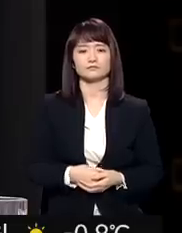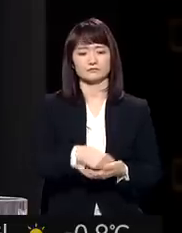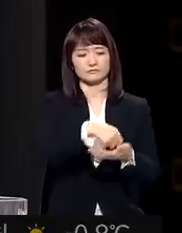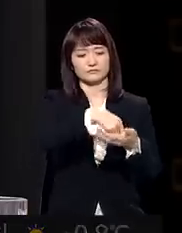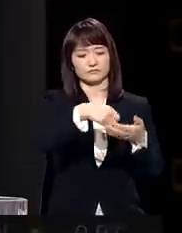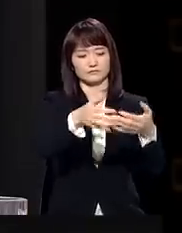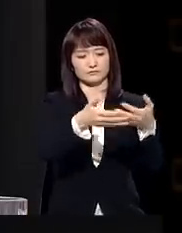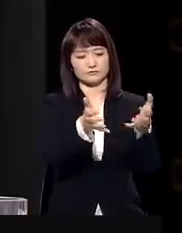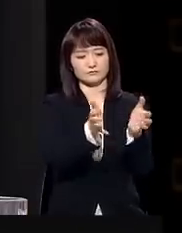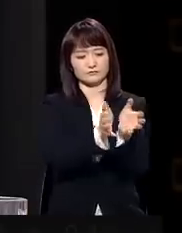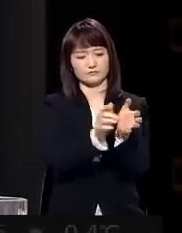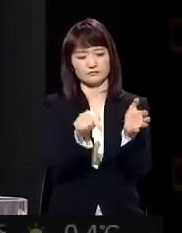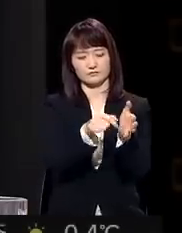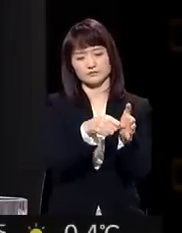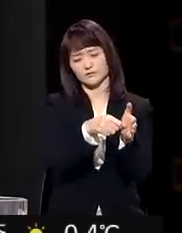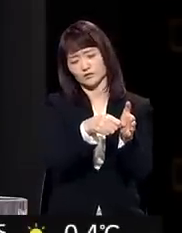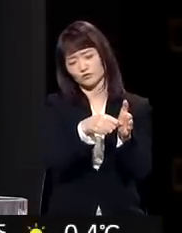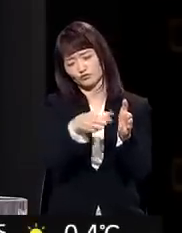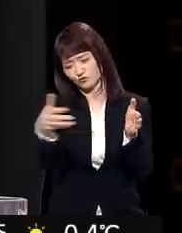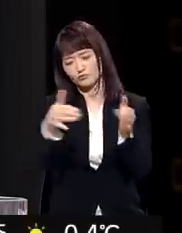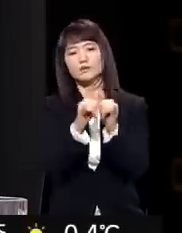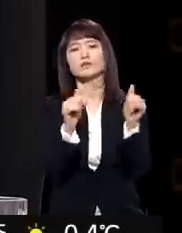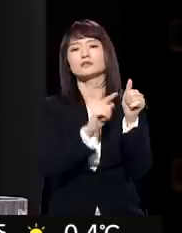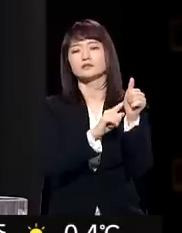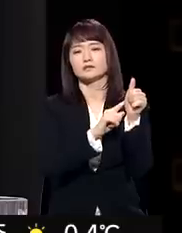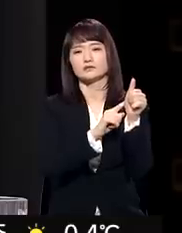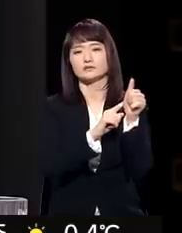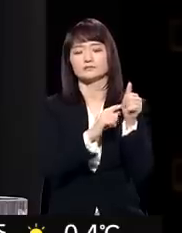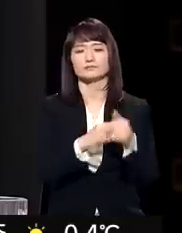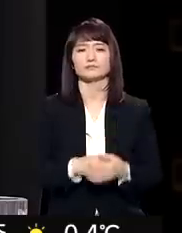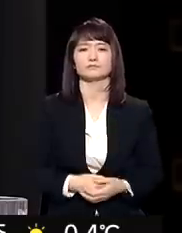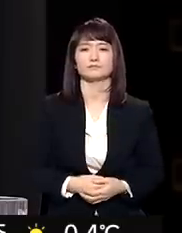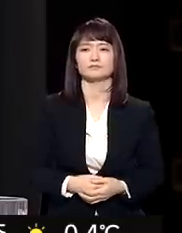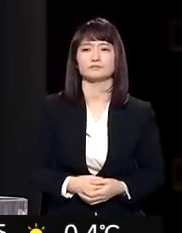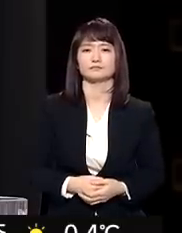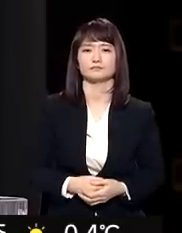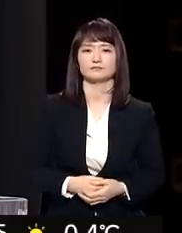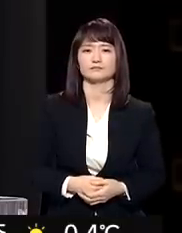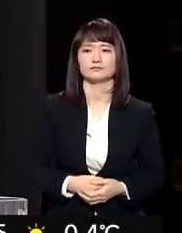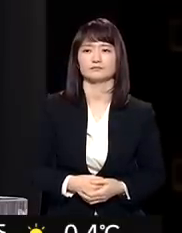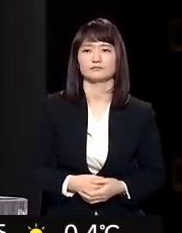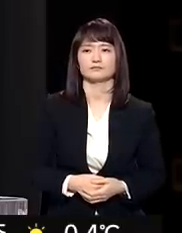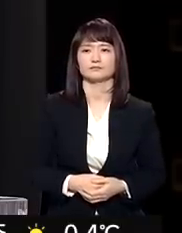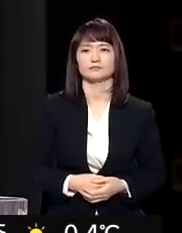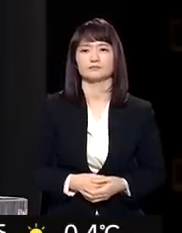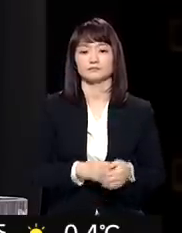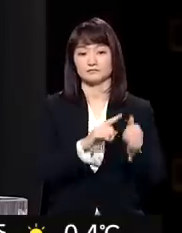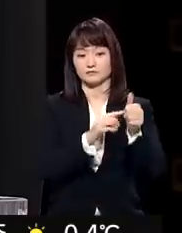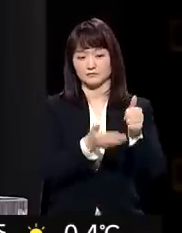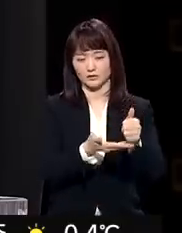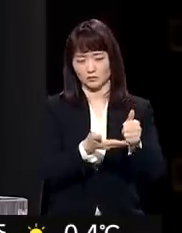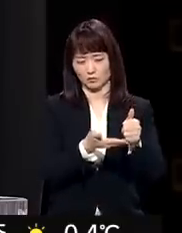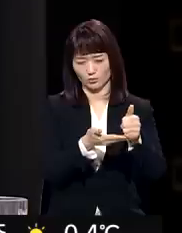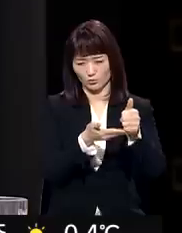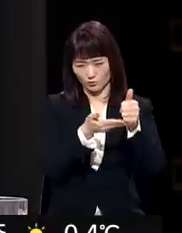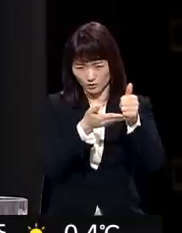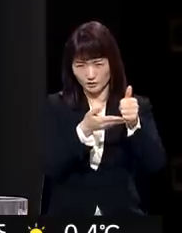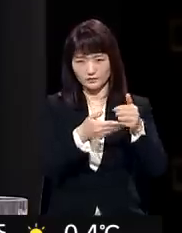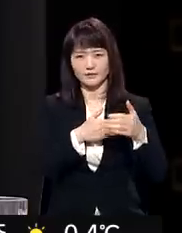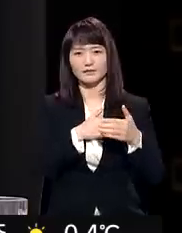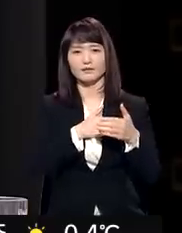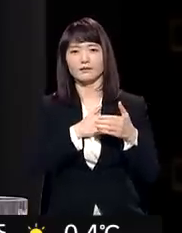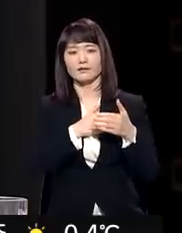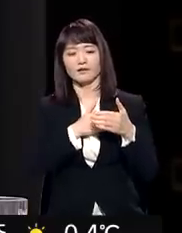그런 분입니다 아시는 분들은 아실 거예요 자 정말 존경과 그